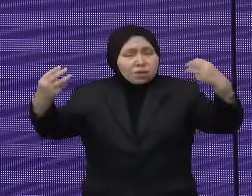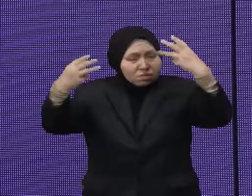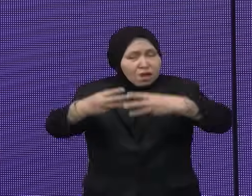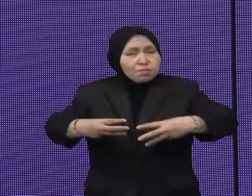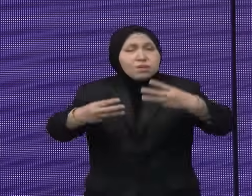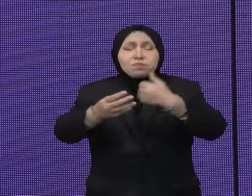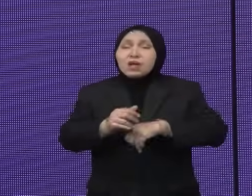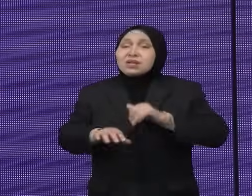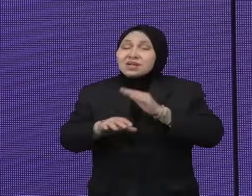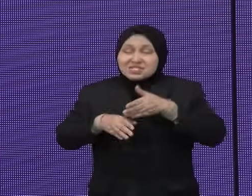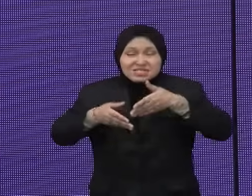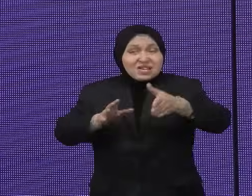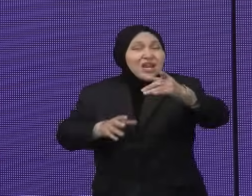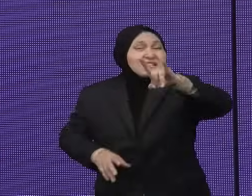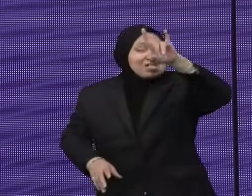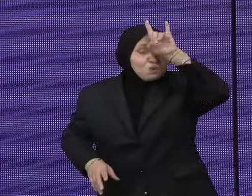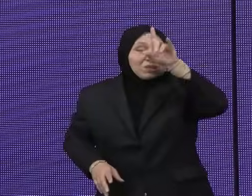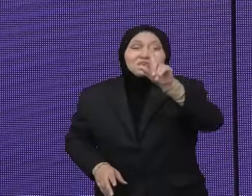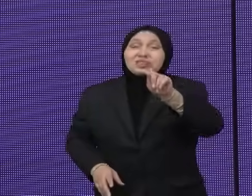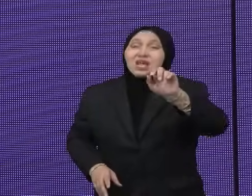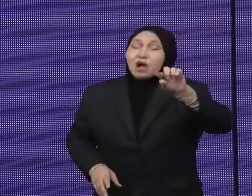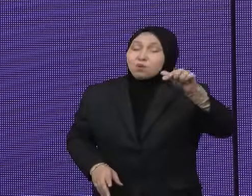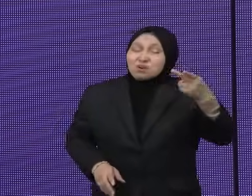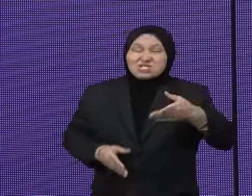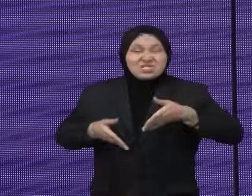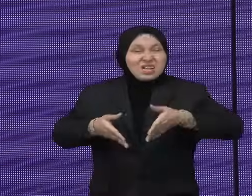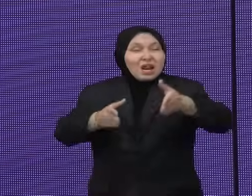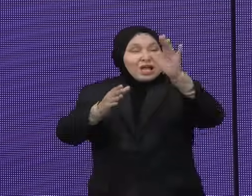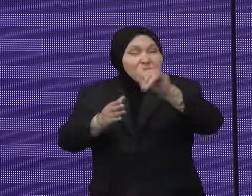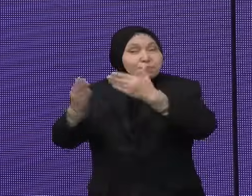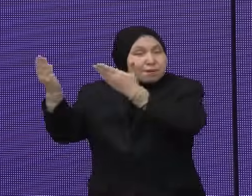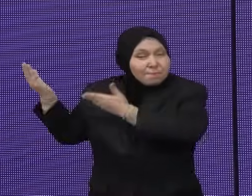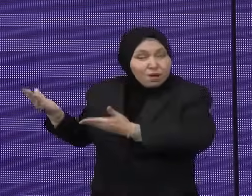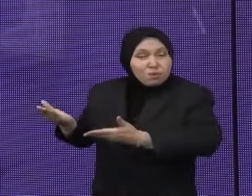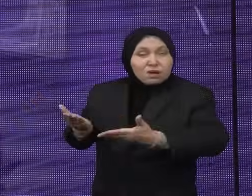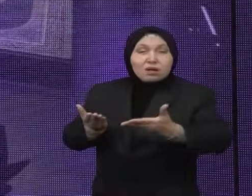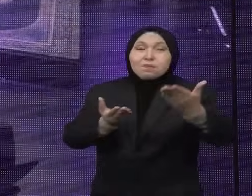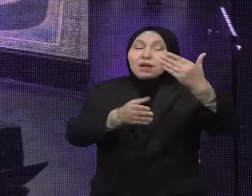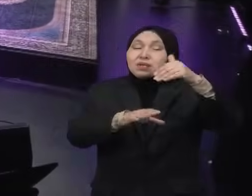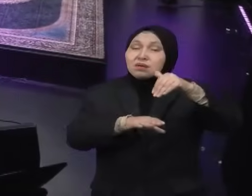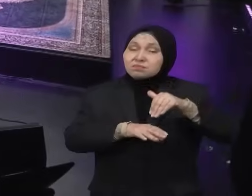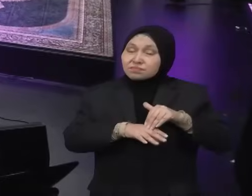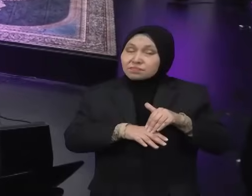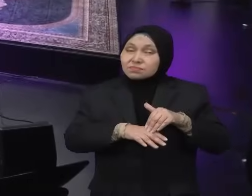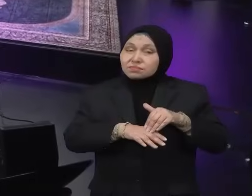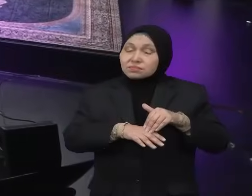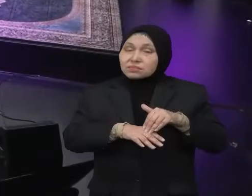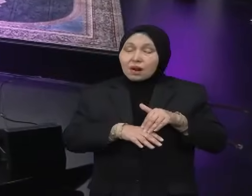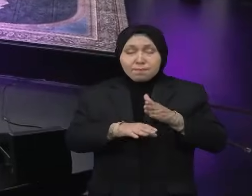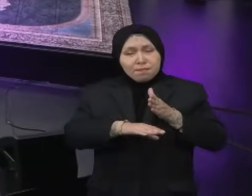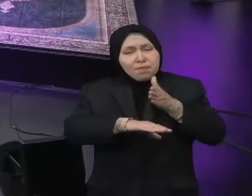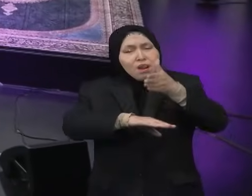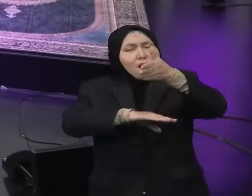taghut, iaitu pada jalan taghut. Apa maksud jalan taghut? Jalan yang membawa kepada melampau, Ustaz,